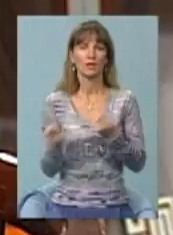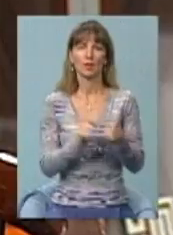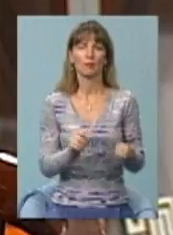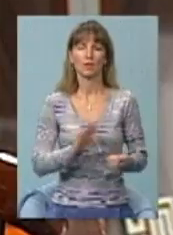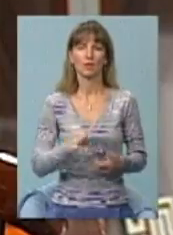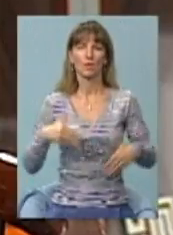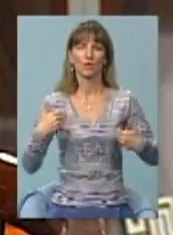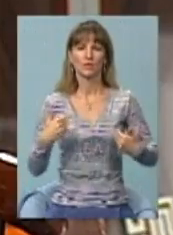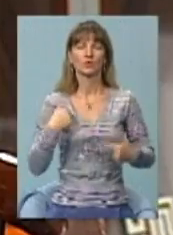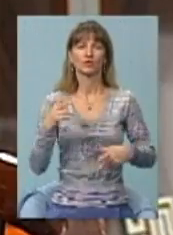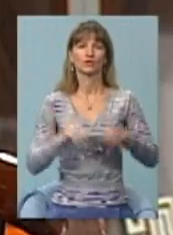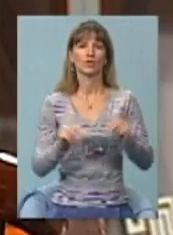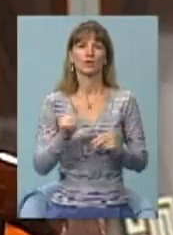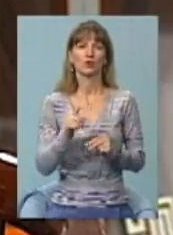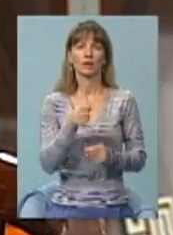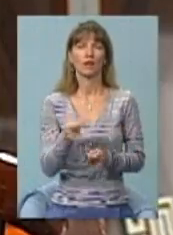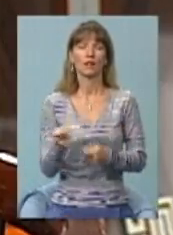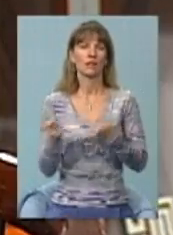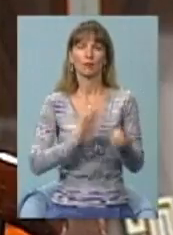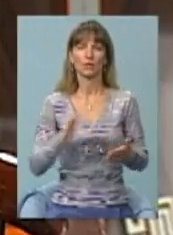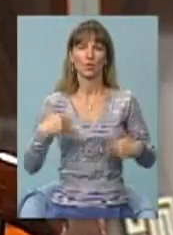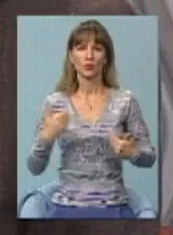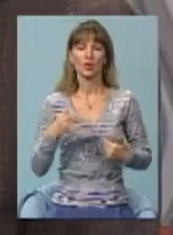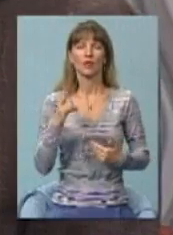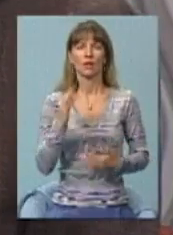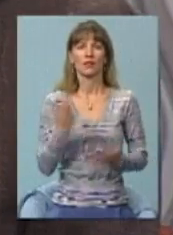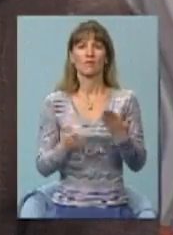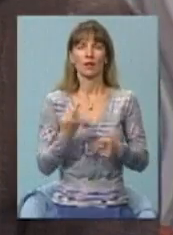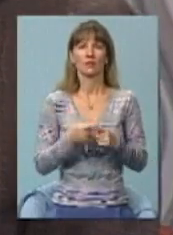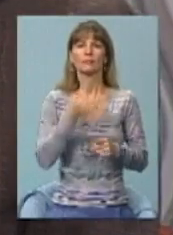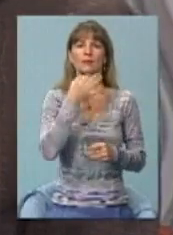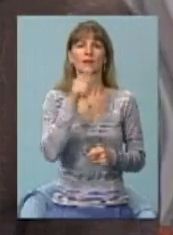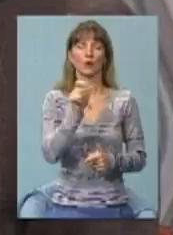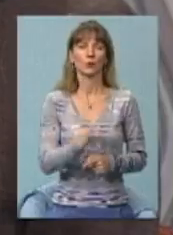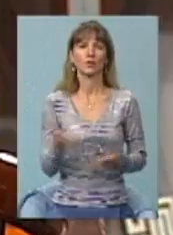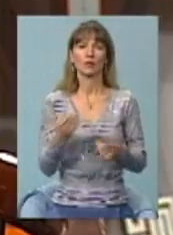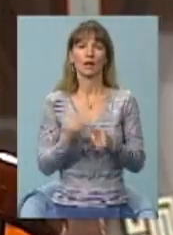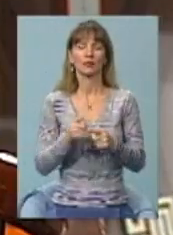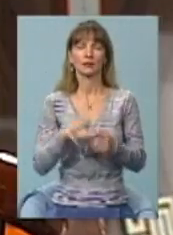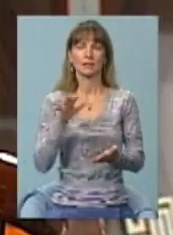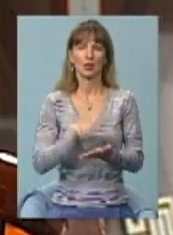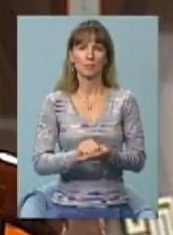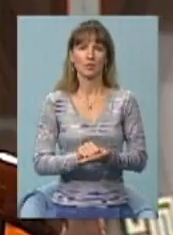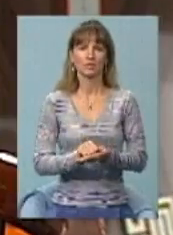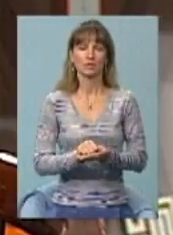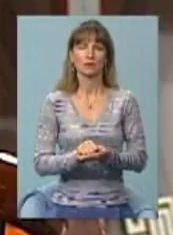жодної користі? Я вважаю, що воно не приносить користі, але, напевно, це подобається тим людям, які цим займаються.